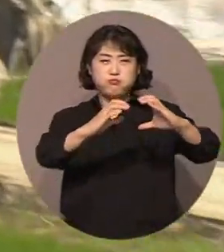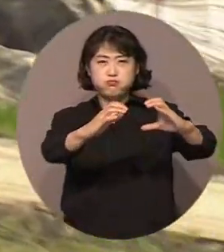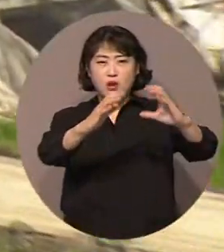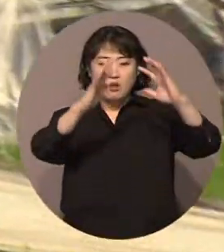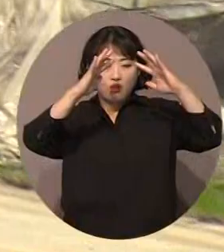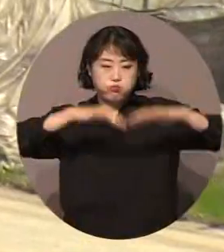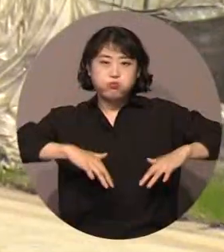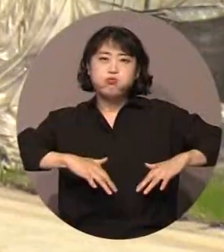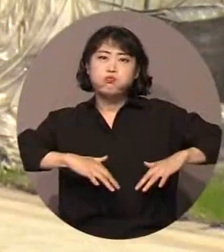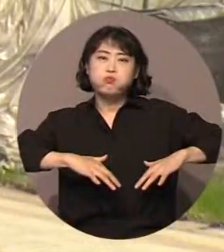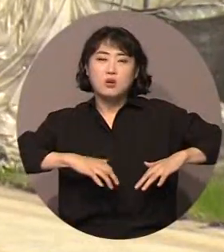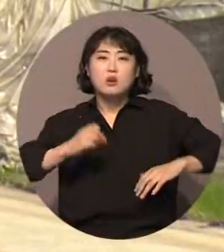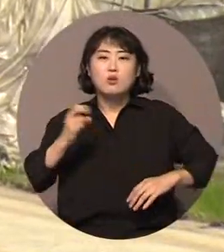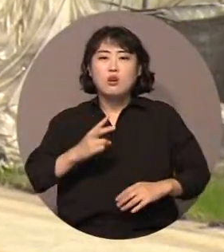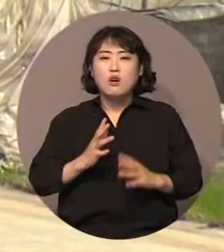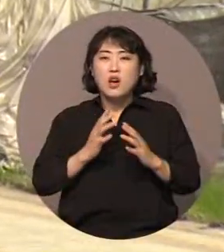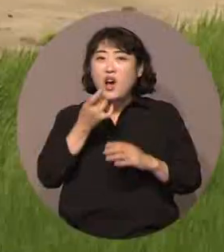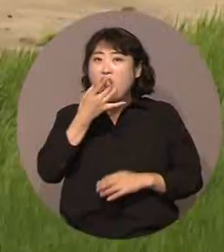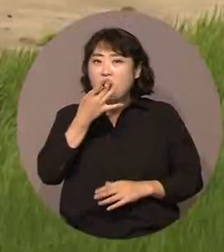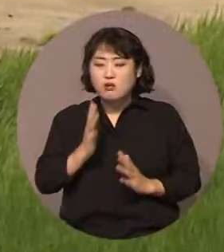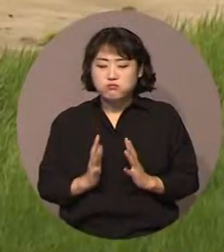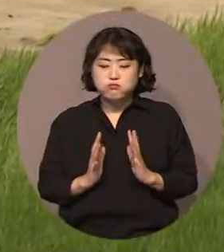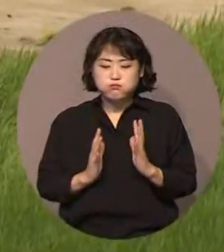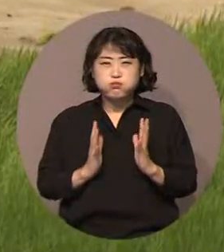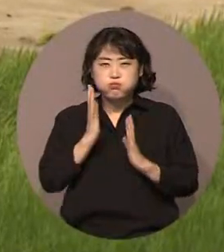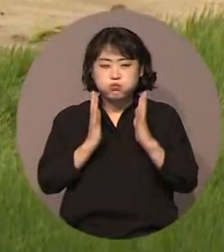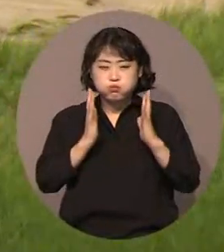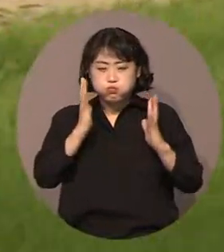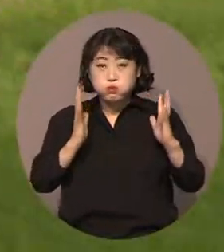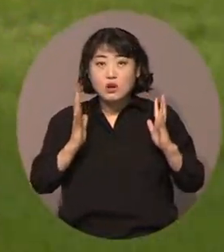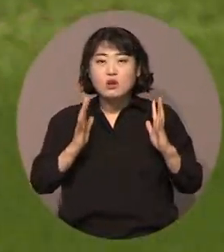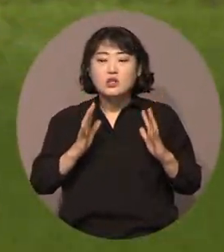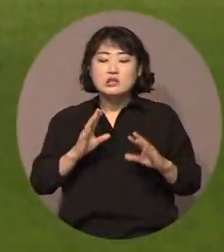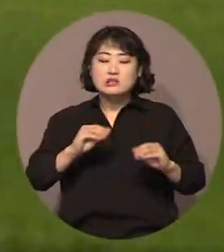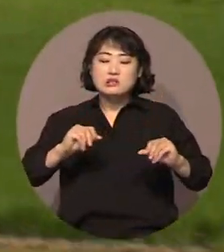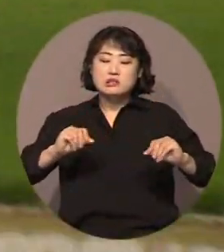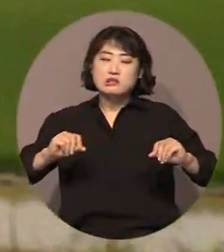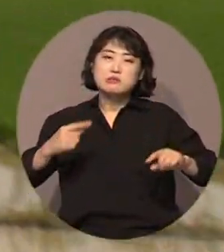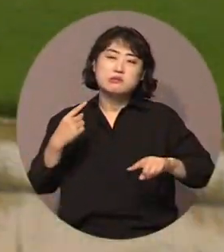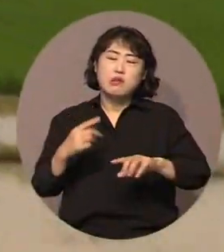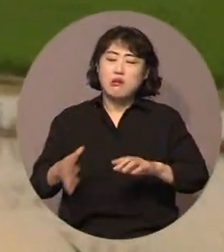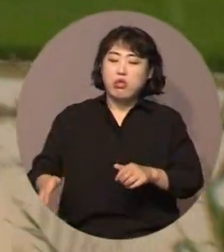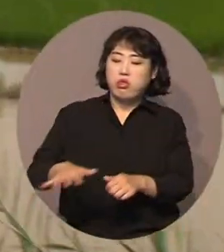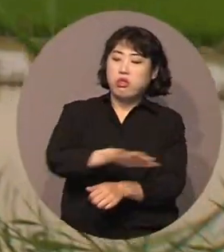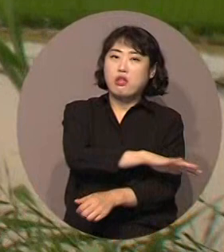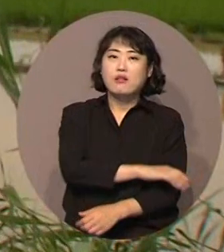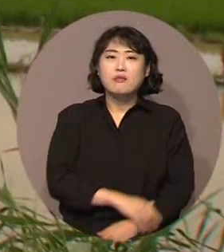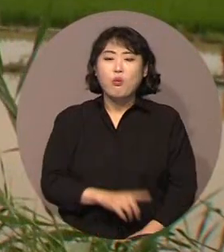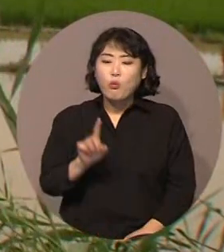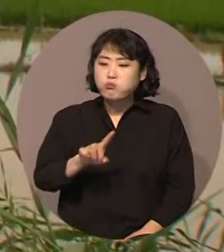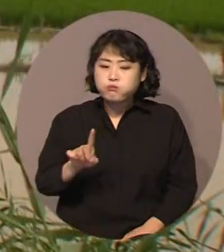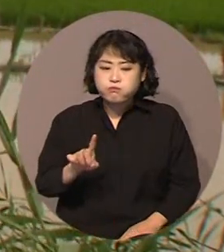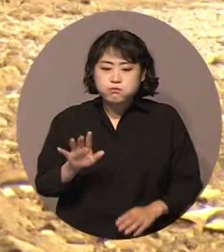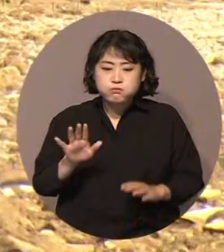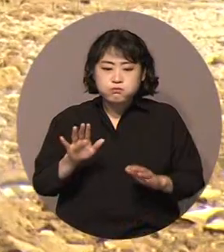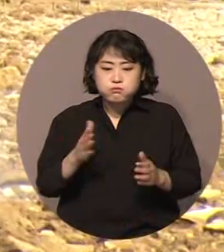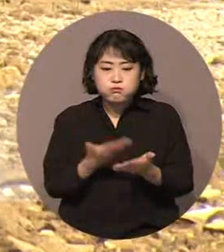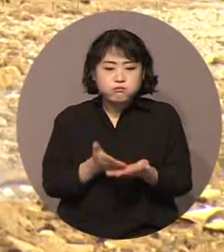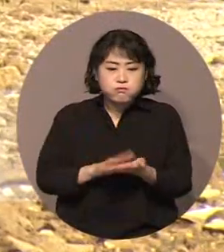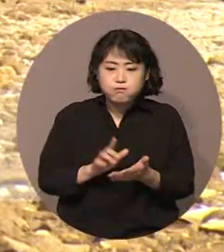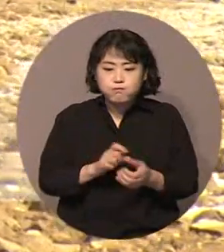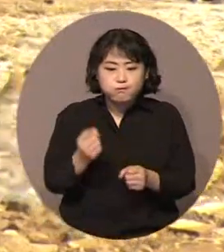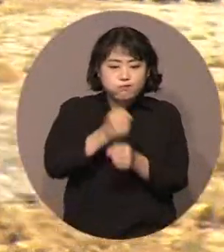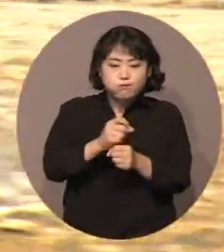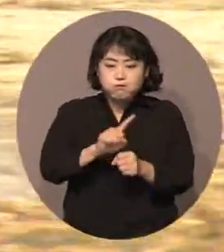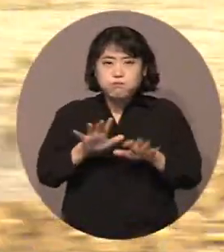폭삭 주저앉았고 푸른 벼가 한창 자라던 논에는 진흙더미가 한가득입니다. 어디서부터 손을 대야 할지